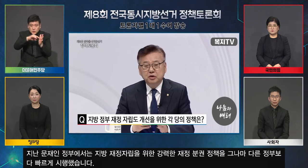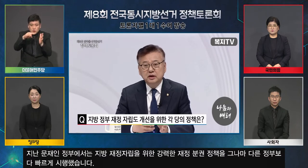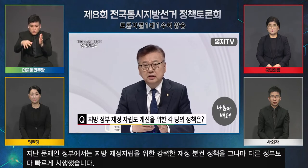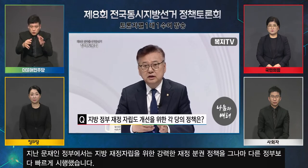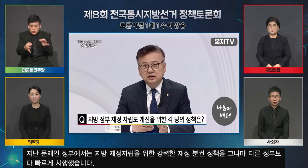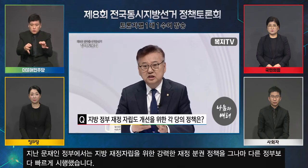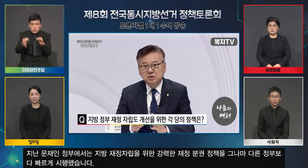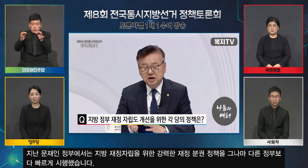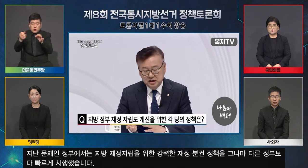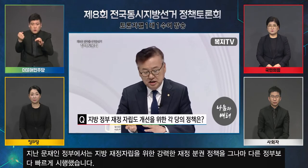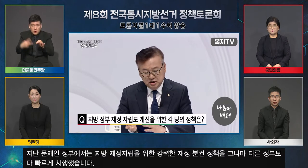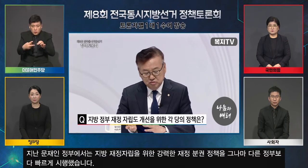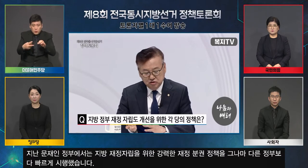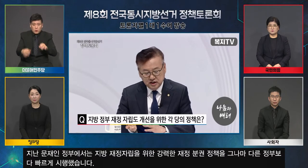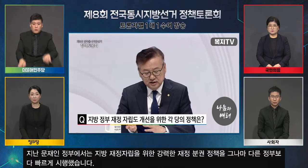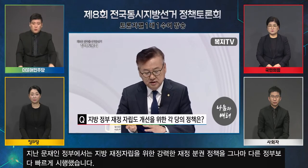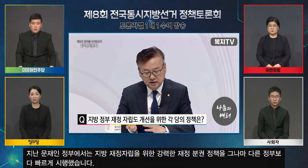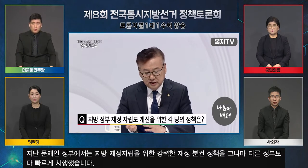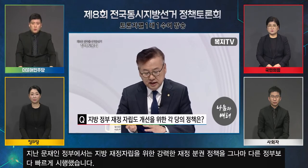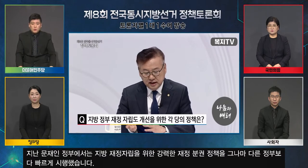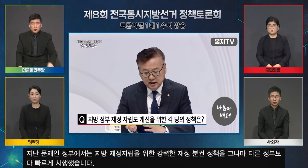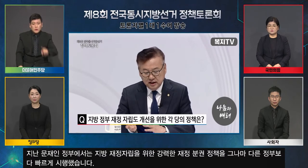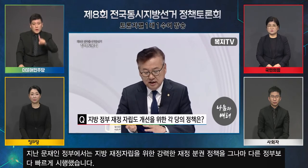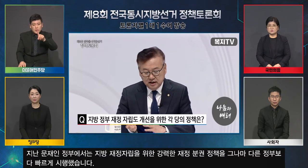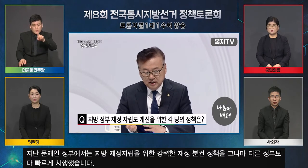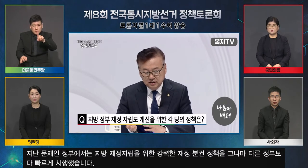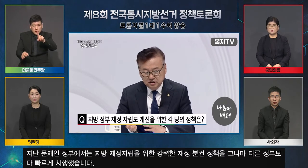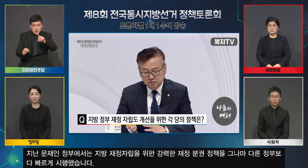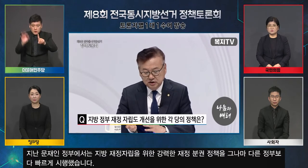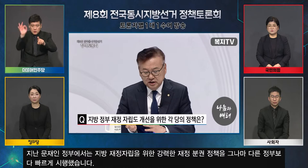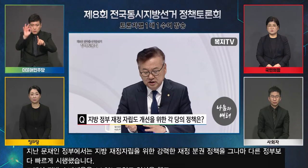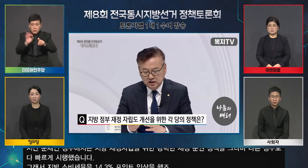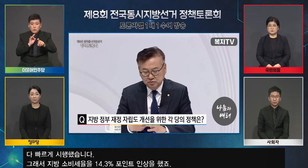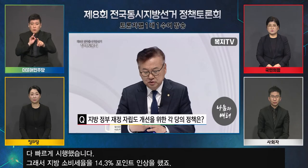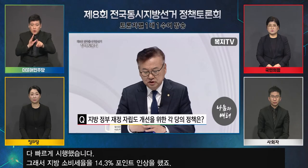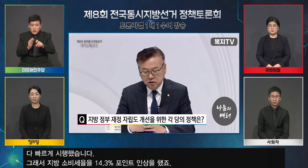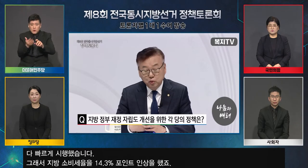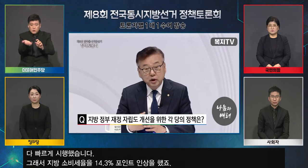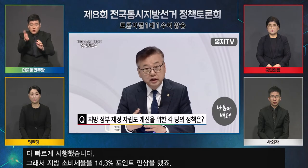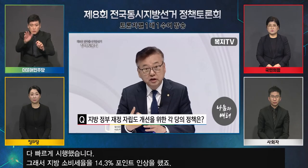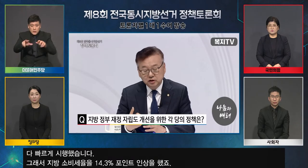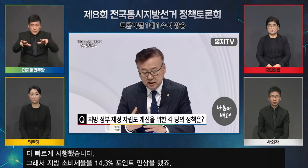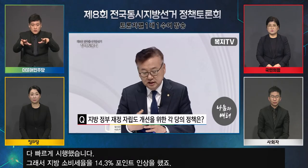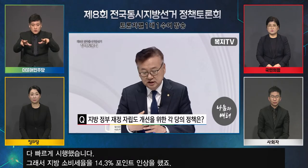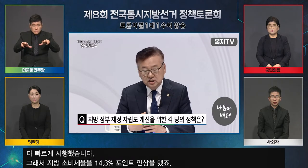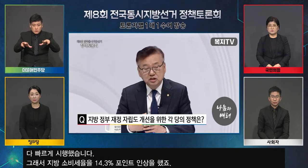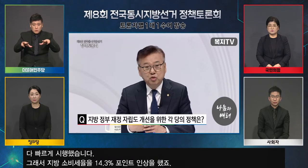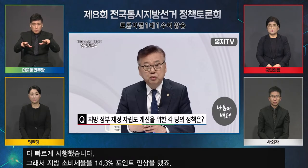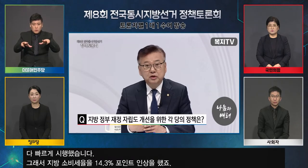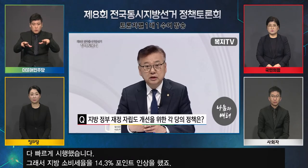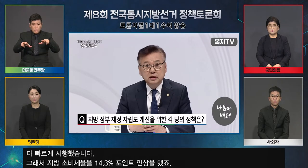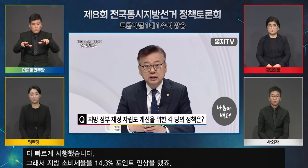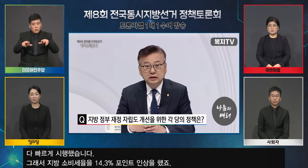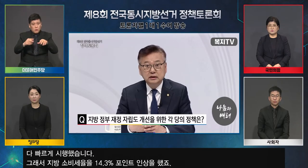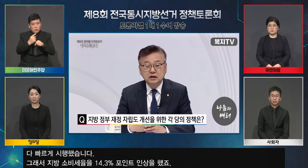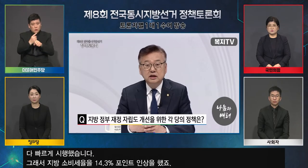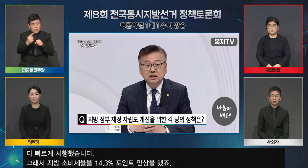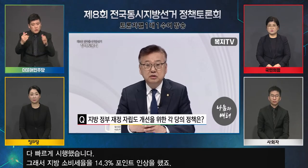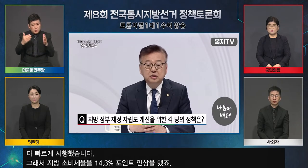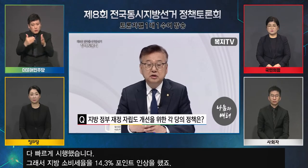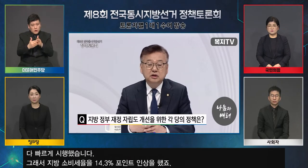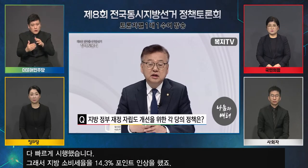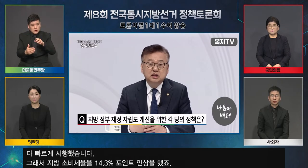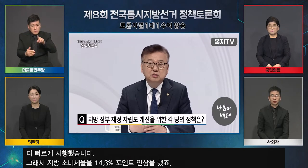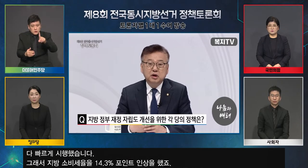11%를 지방에 부과를 했었는데 지금 내년까지 25%까지